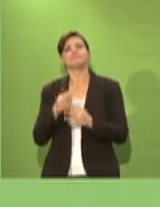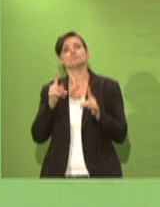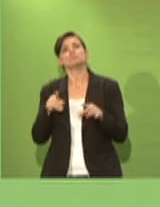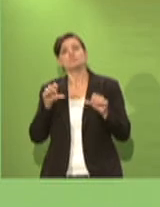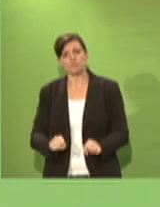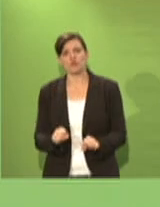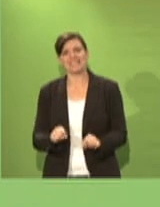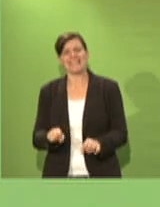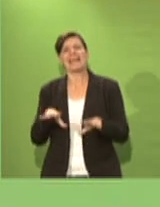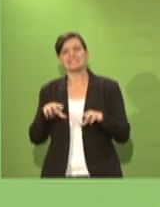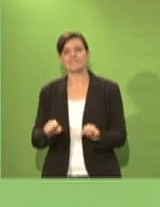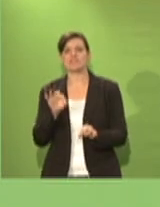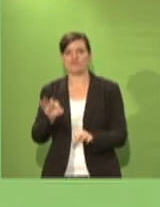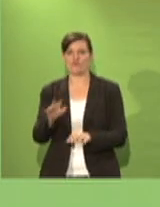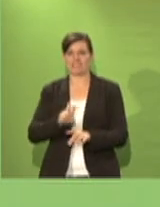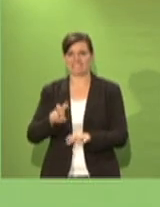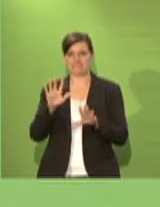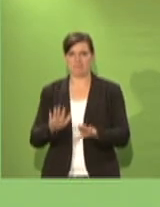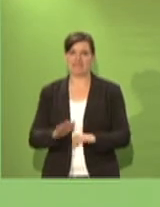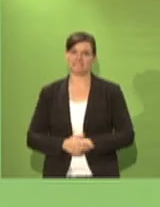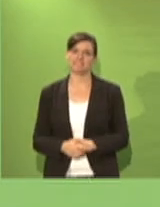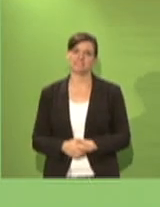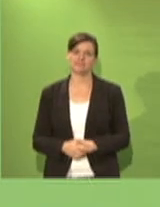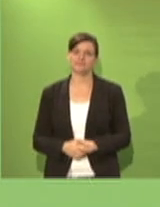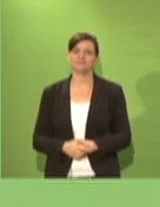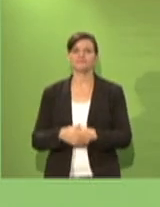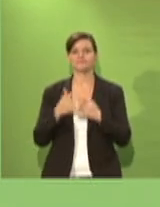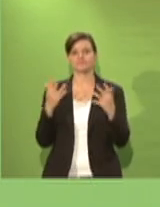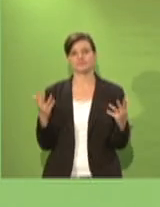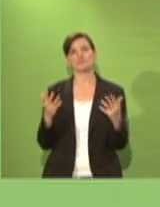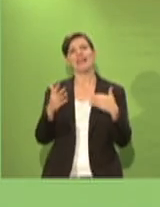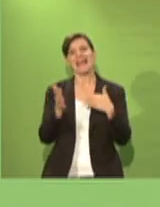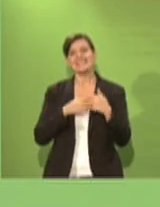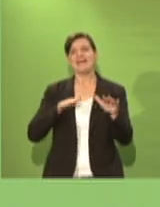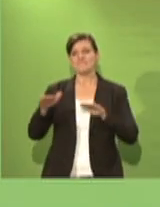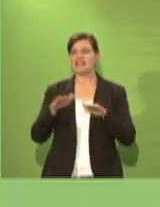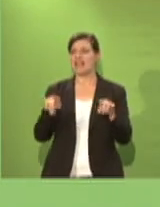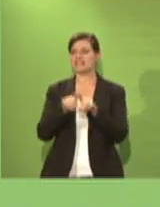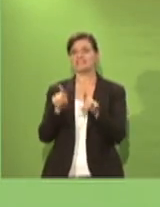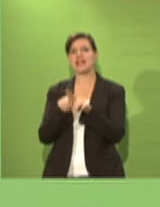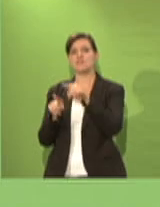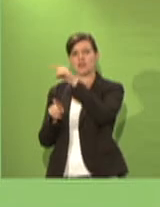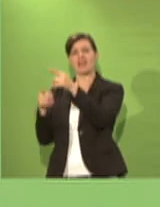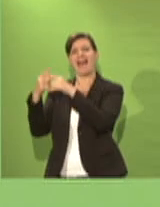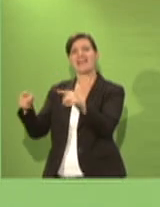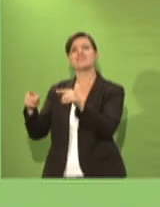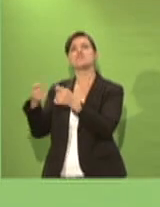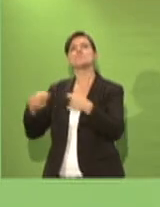Und wir wollen auch im Nahverkehr nach dem Vorbild des Fernverkehrs und des Nahverkehrs in einigen anderen Bundesländern wollen wir Ruhezonen